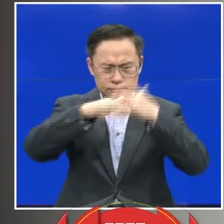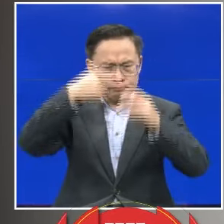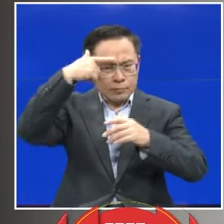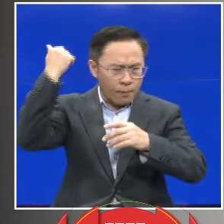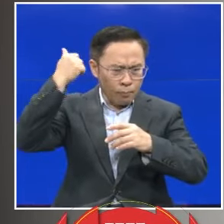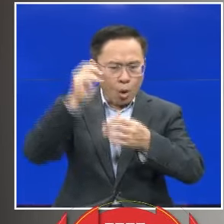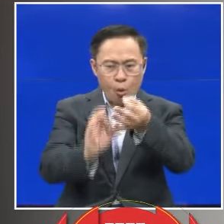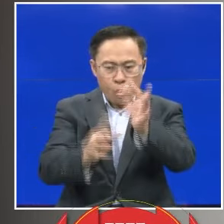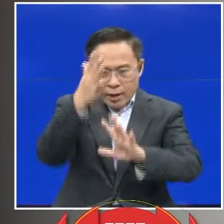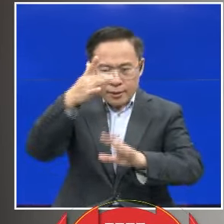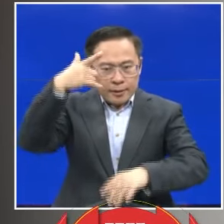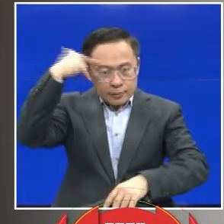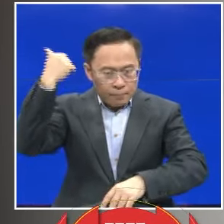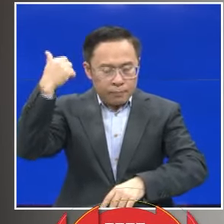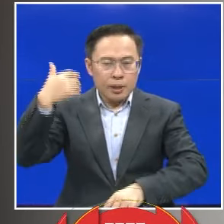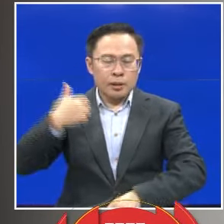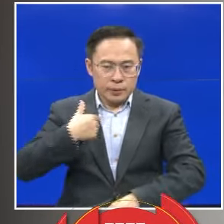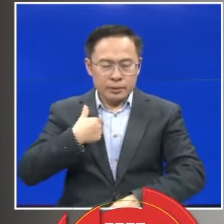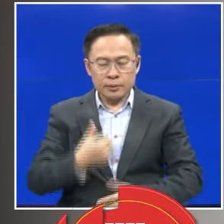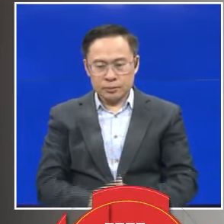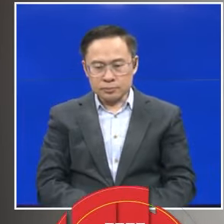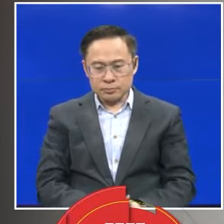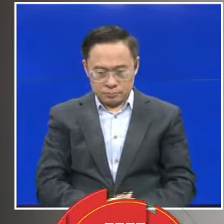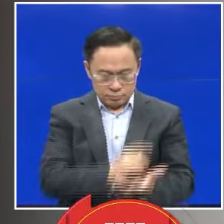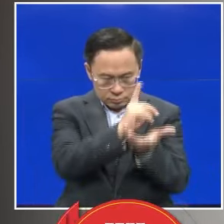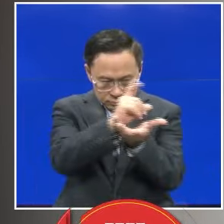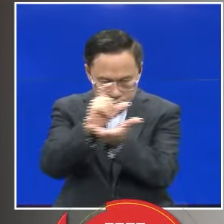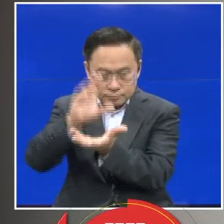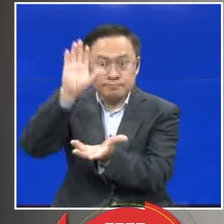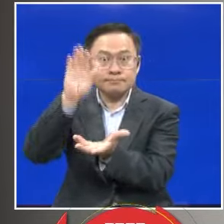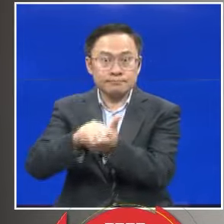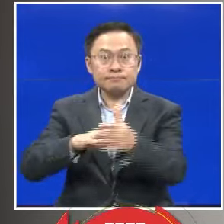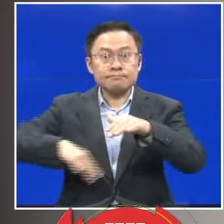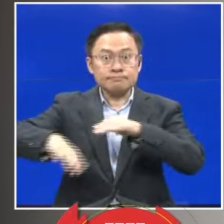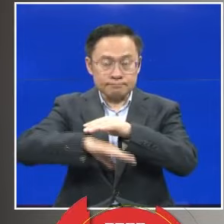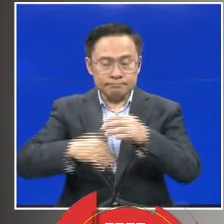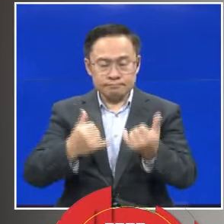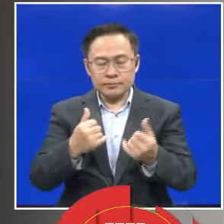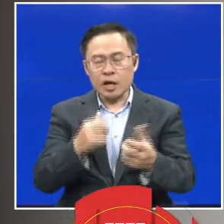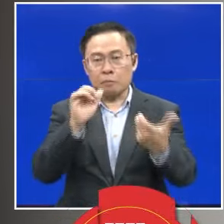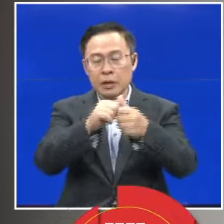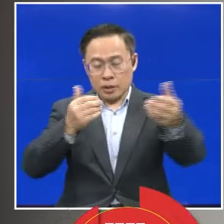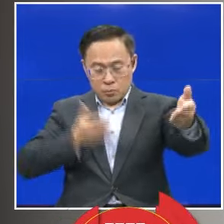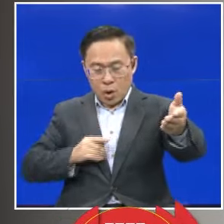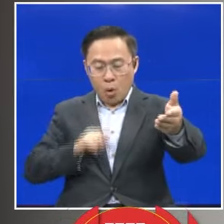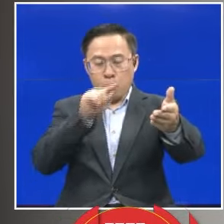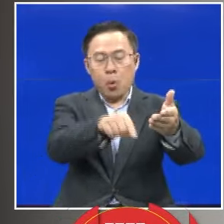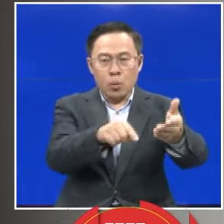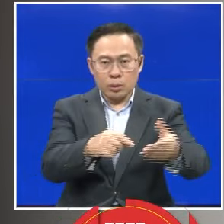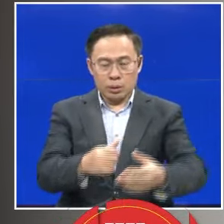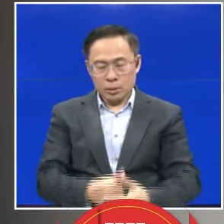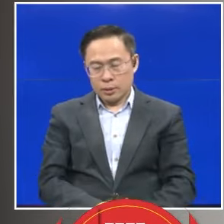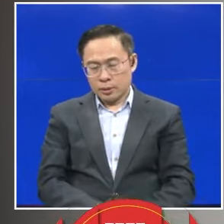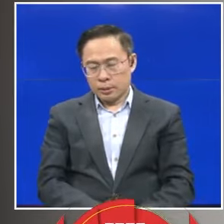ไปทั่วบริเวณด้วยนะคะเนี่ยค่ะก็ไปเก็บภาพมาจากจุดเกิดเหตุเลยค่ ะ แรงระเบิดที่เกิดขึ้นนะ ครับซึ่งเรื่อง